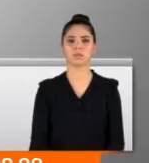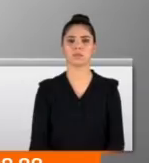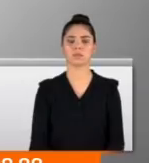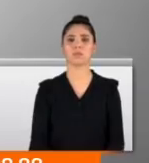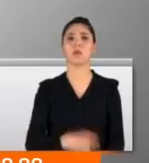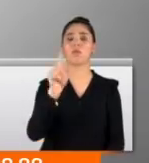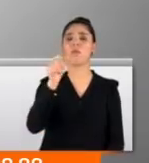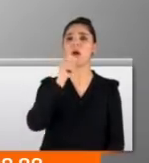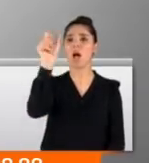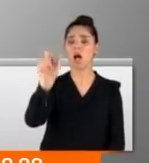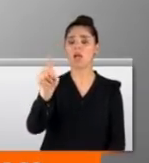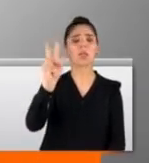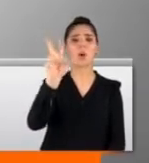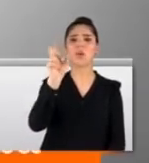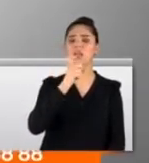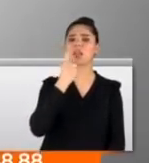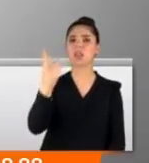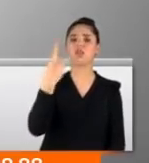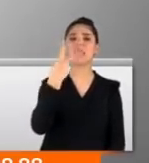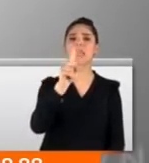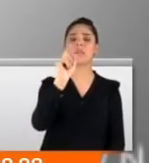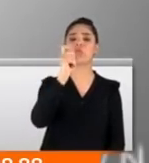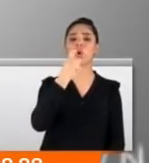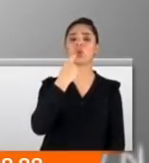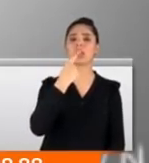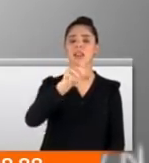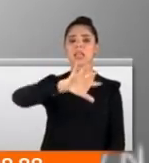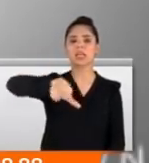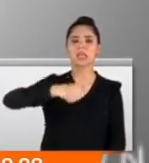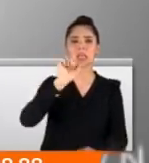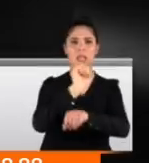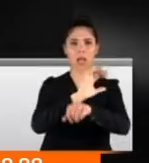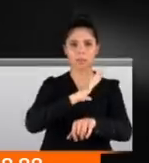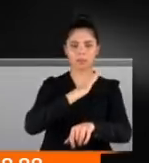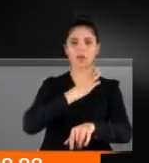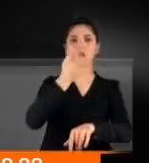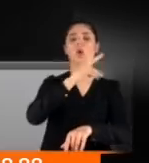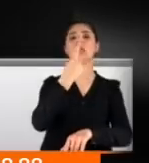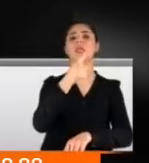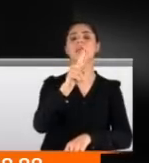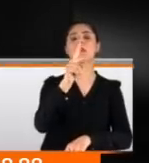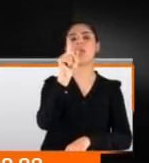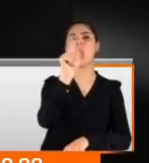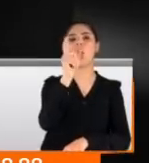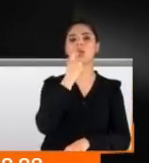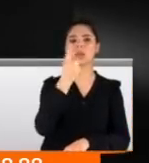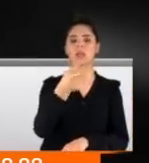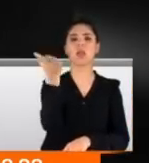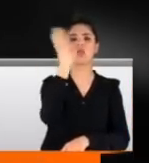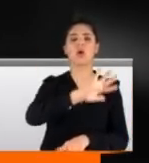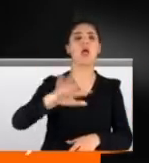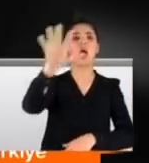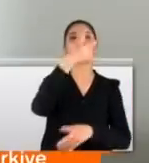Ragik Tagirov 38 yaşında. 2009'da hırsızlıktan hapse girdi aslında. Ama 2010'da çıktı ve dehşet